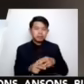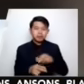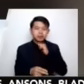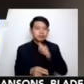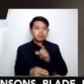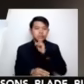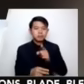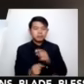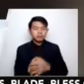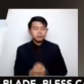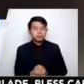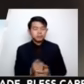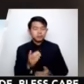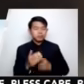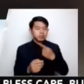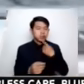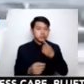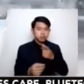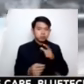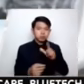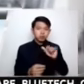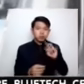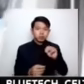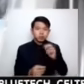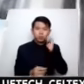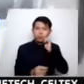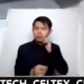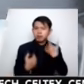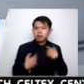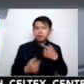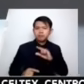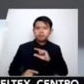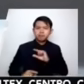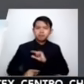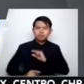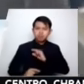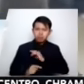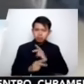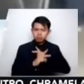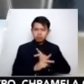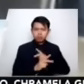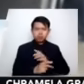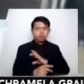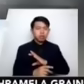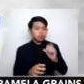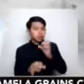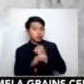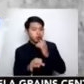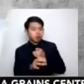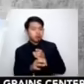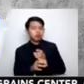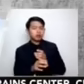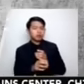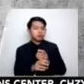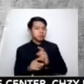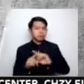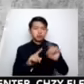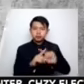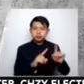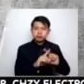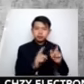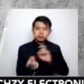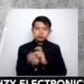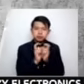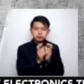ng bodyguard. Paiba-iba rin daw ang mga mamahalin at armored o bulletproof niyang sasakyan. Sa impormasyong nakalap ng